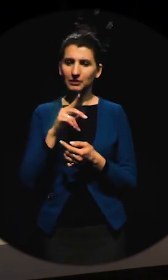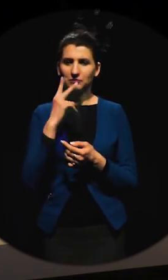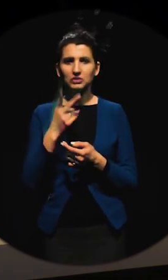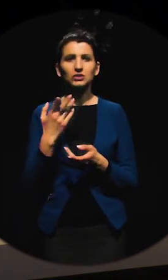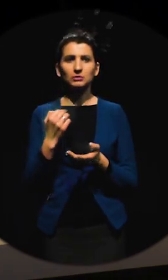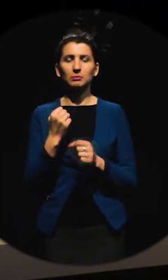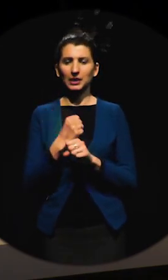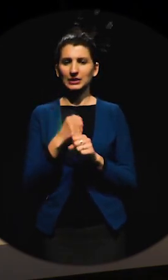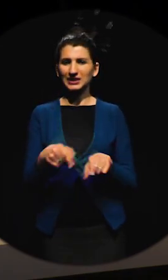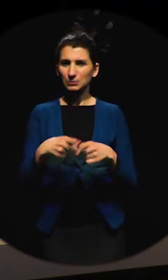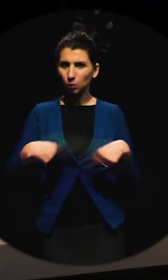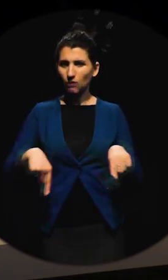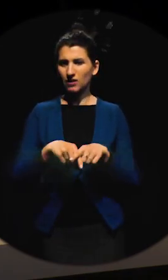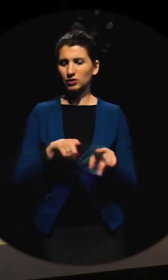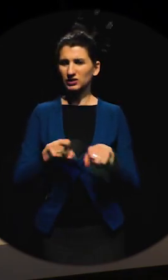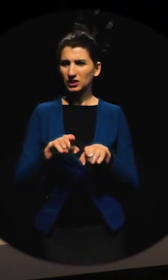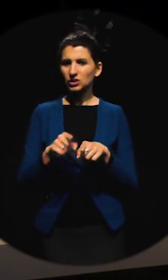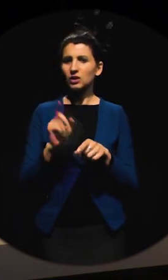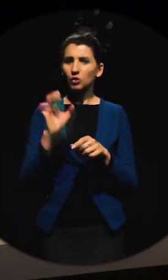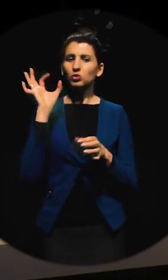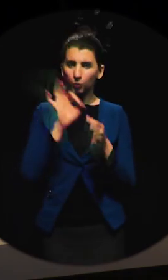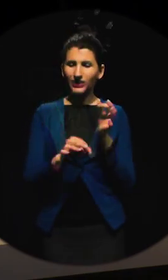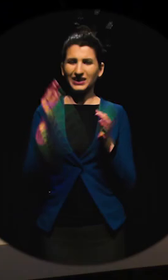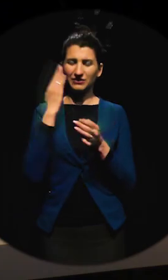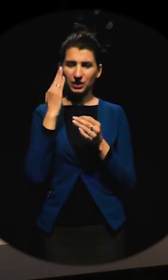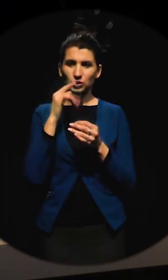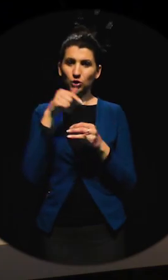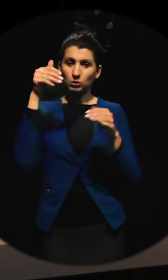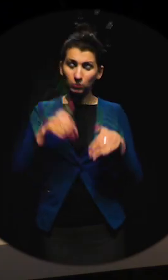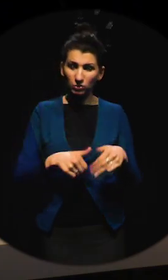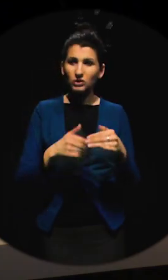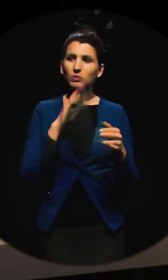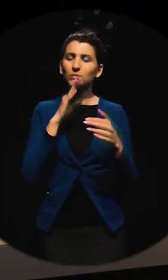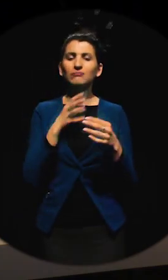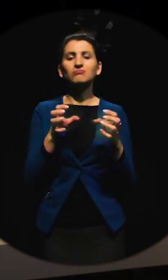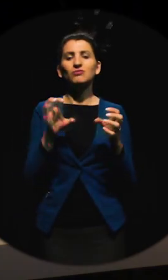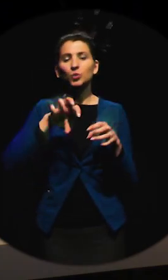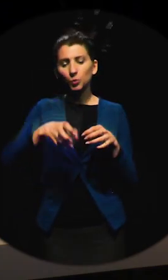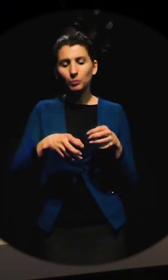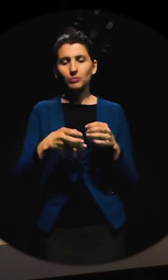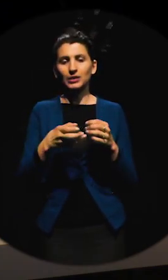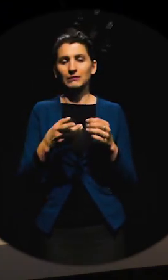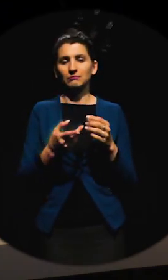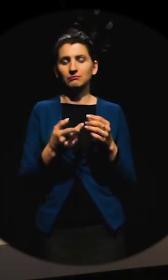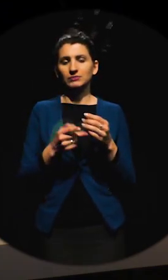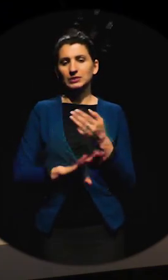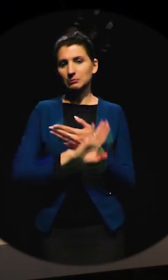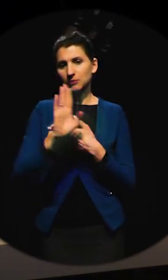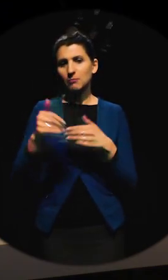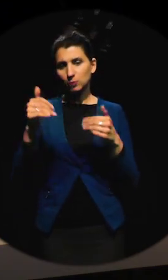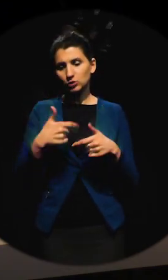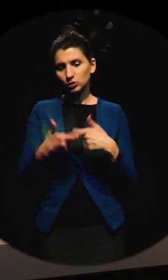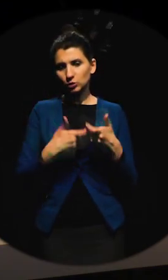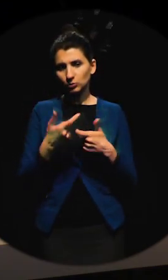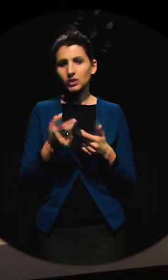pracy zespołowej. To znaczy, że on doskonale wie, że może w strukturze w ogóle też tego spektaklu absolutnie sobie na to pozwolić,